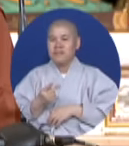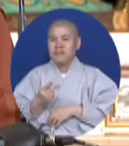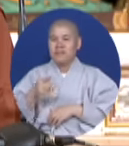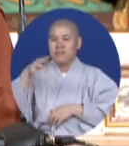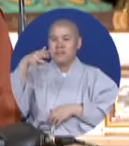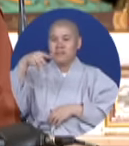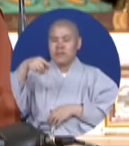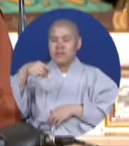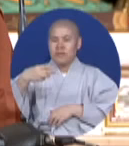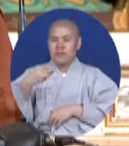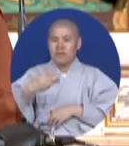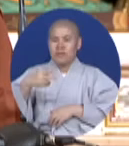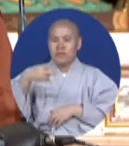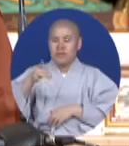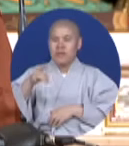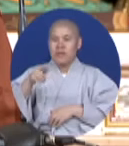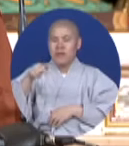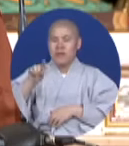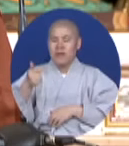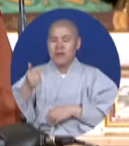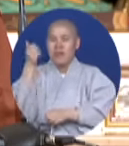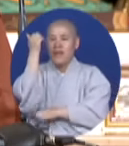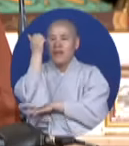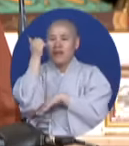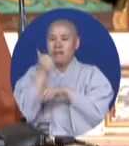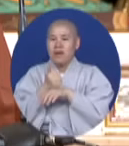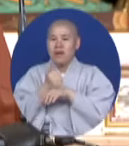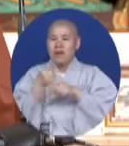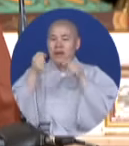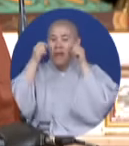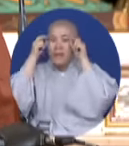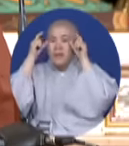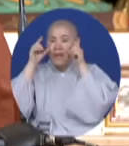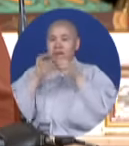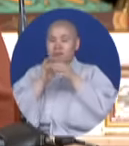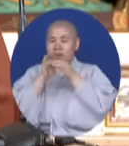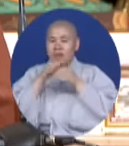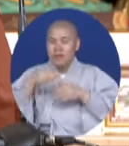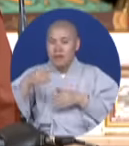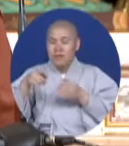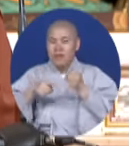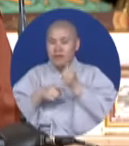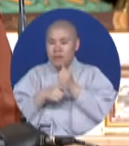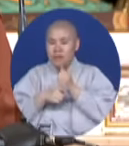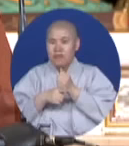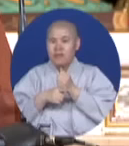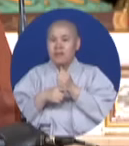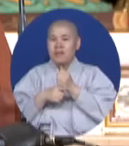출세간인과 해탈을 향해서 가는 것은 이파향수라고 해가지고